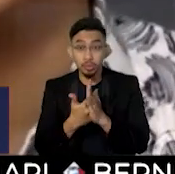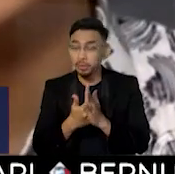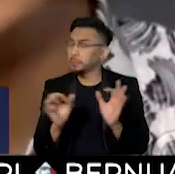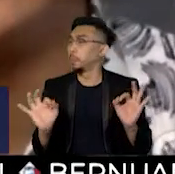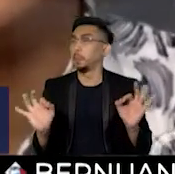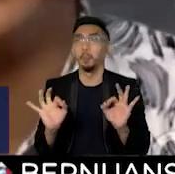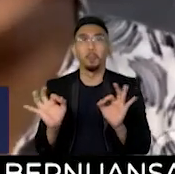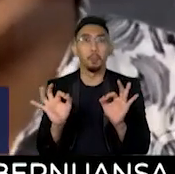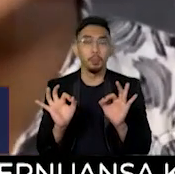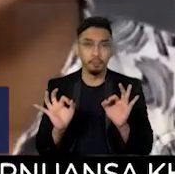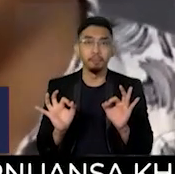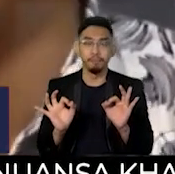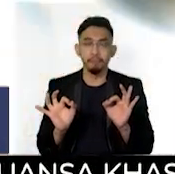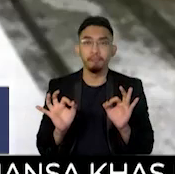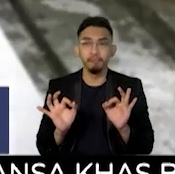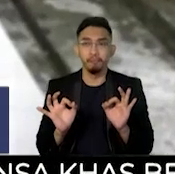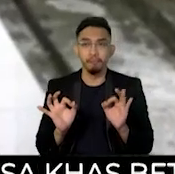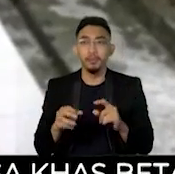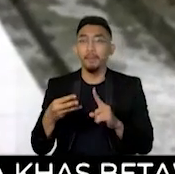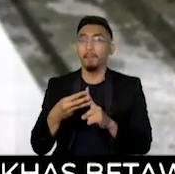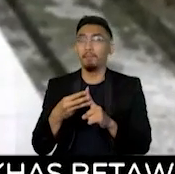di Bukit Tinggi dan juga di Aceh Timur.